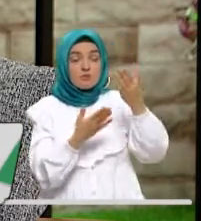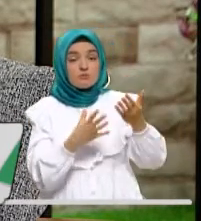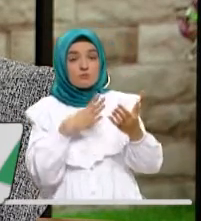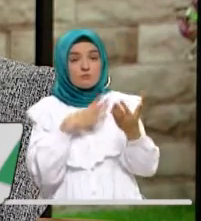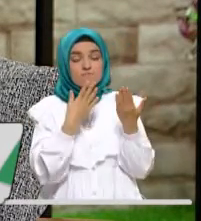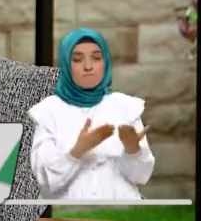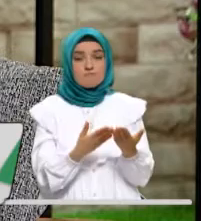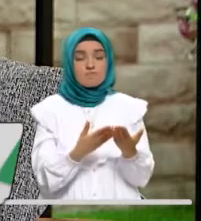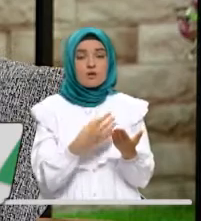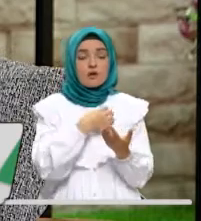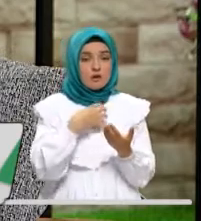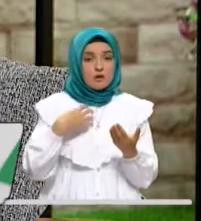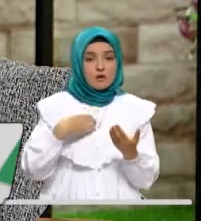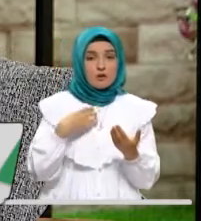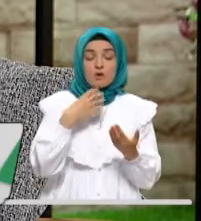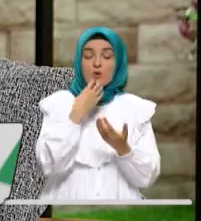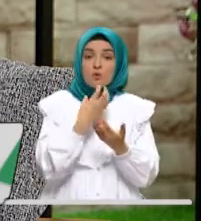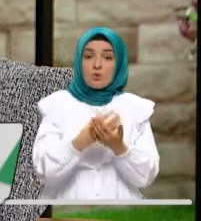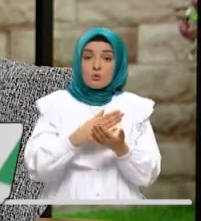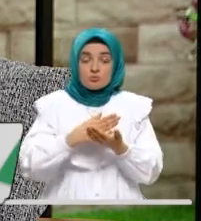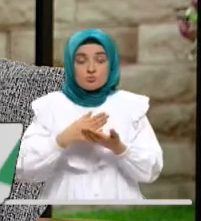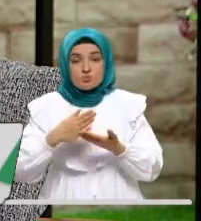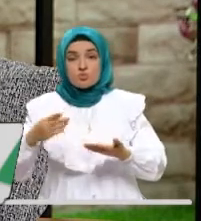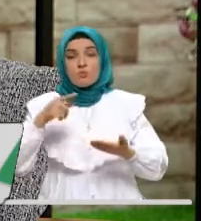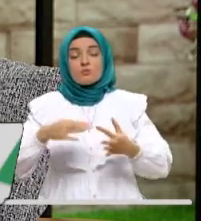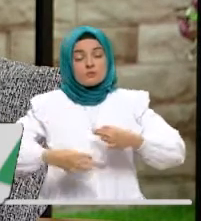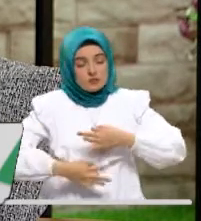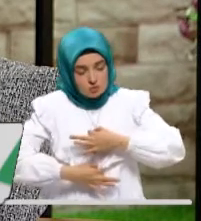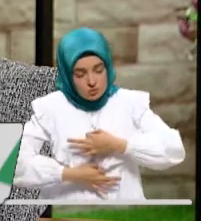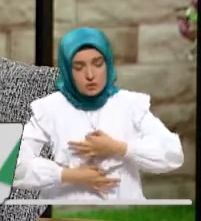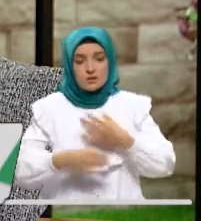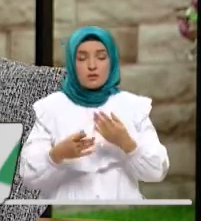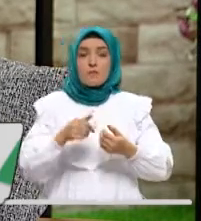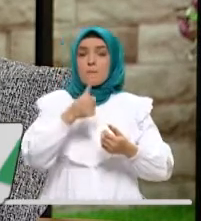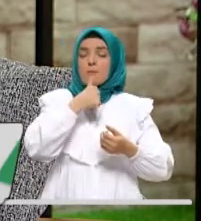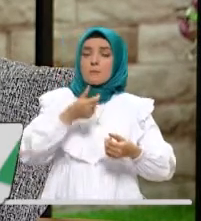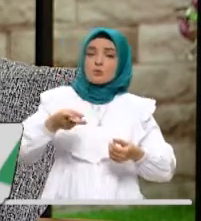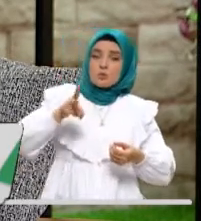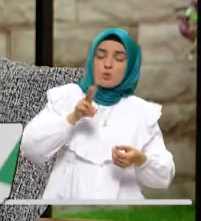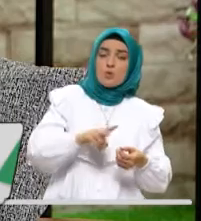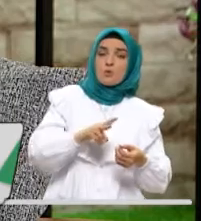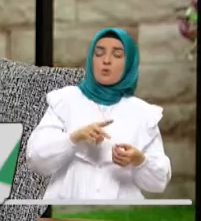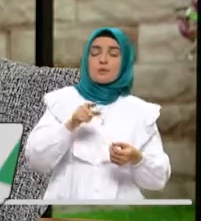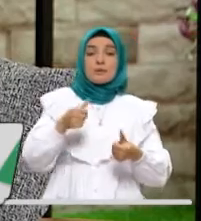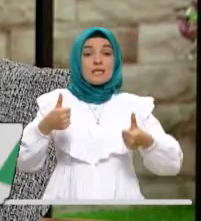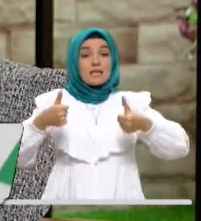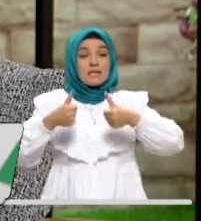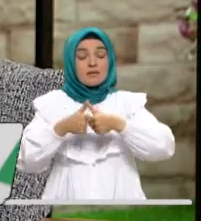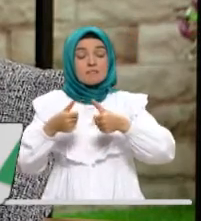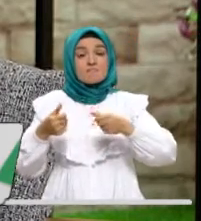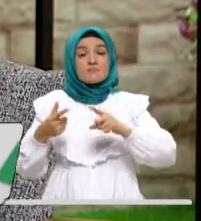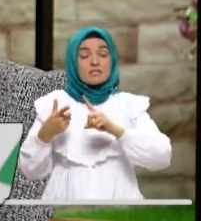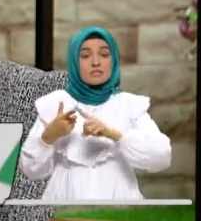annesi. Ömrünün sonuna kadar ona hürmet etti Fatih Sultan Mehmet. Babası öldüğünde yani 2. Murat'ın eşi. Şimdi bu padişah